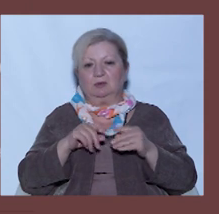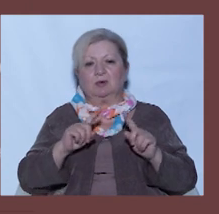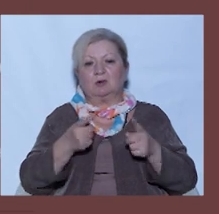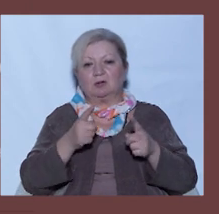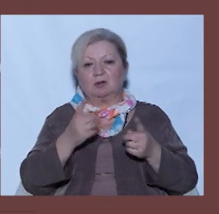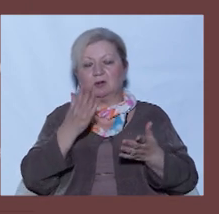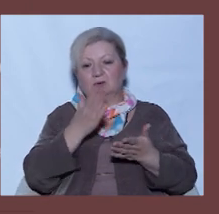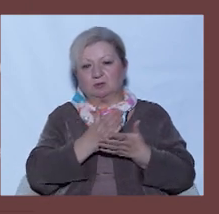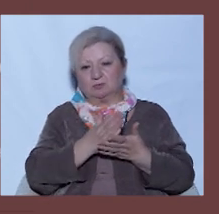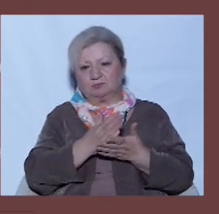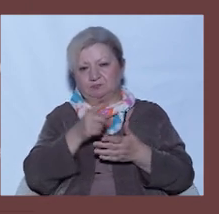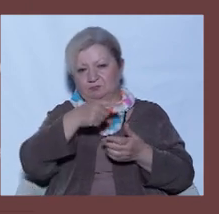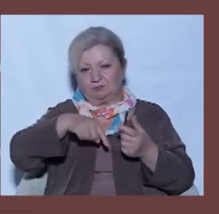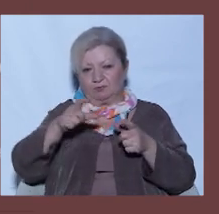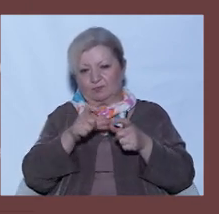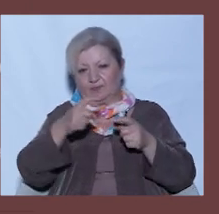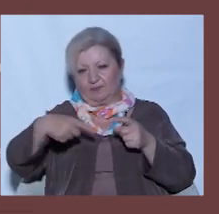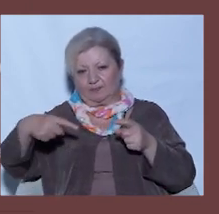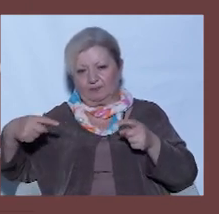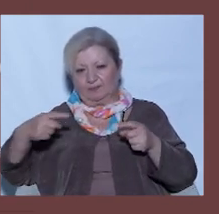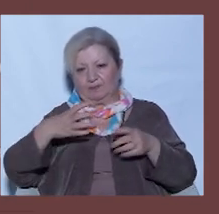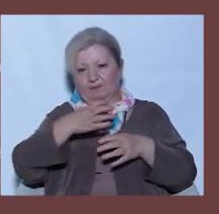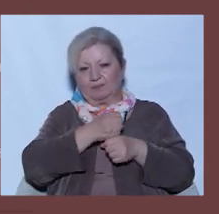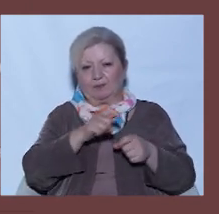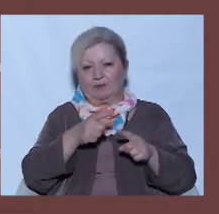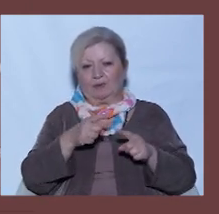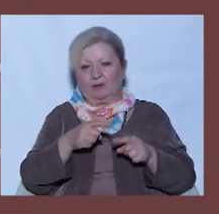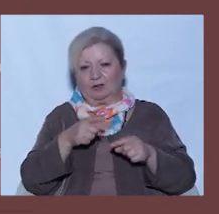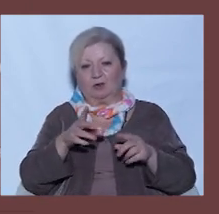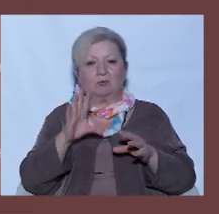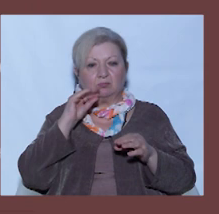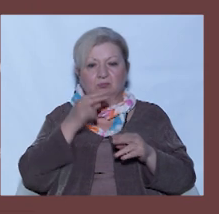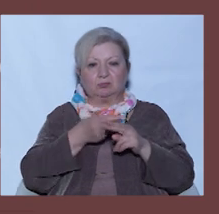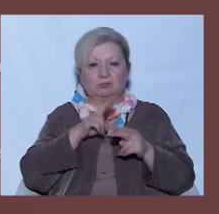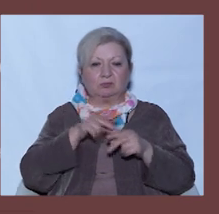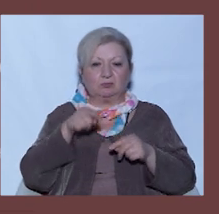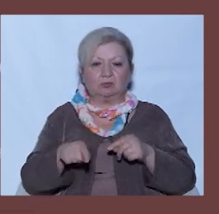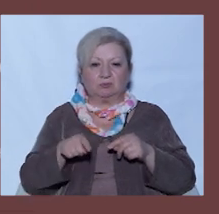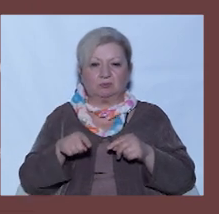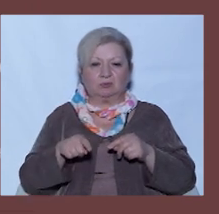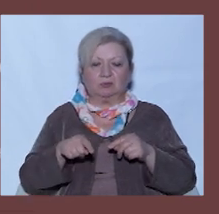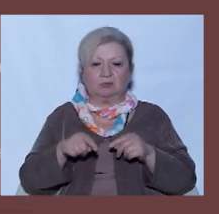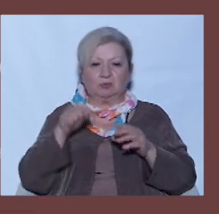რატომ ანელებს კოჭა ამ პროცესს? იმიტომ რომ როგორც კი მასში